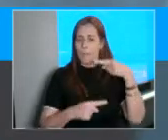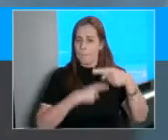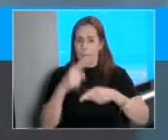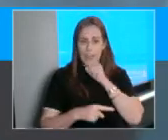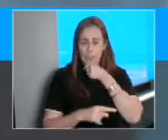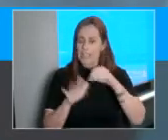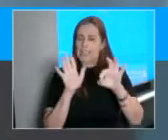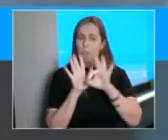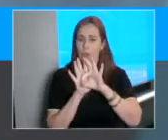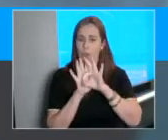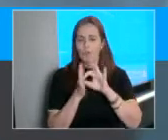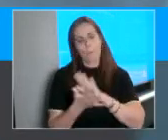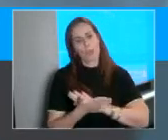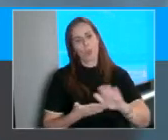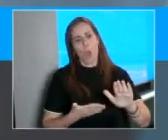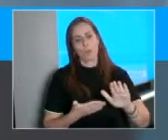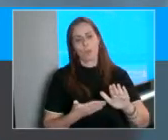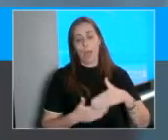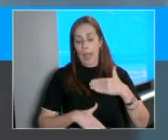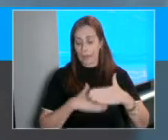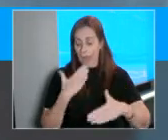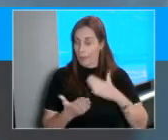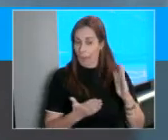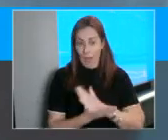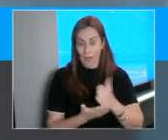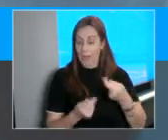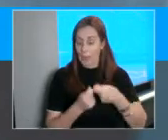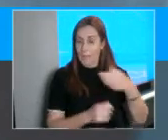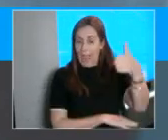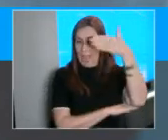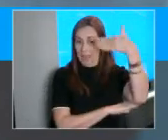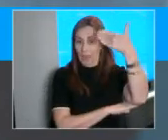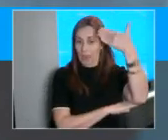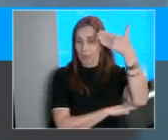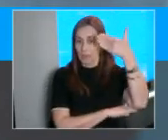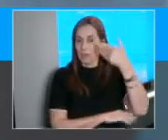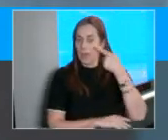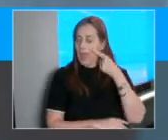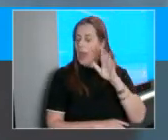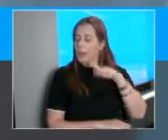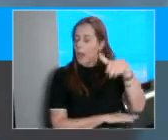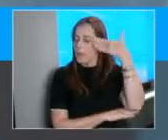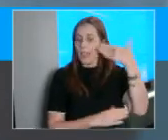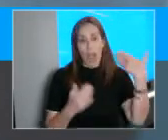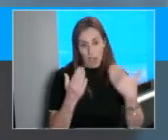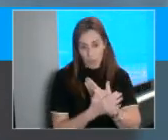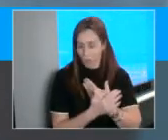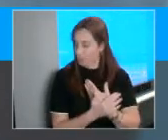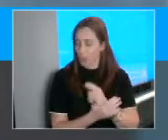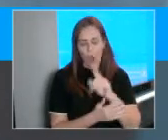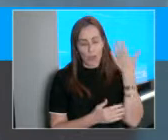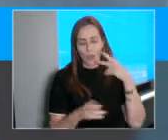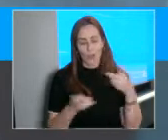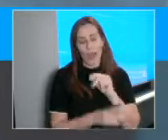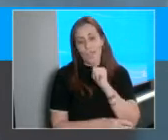מסורת, סמליות ופשטות. תהליך ההחלטה לגבי הדגל לימד הפוך כי המדינה החדשה לא הייתה